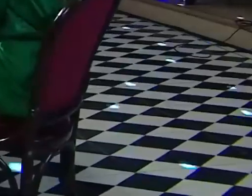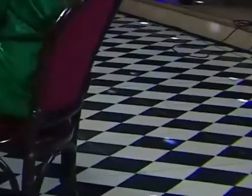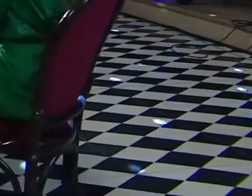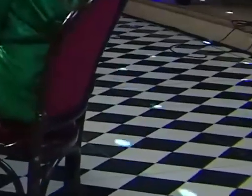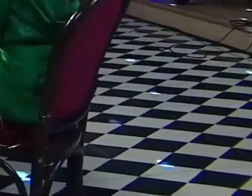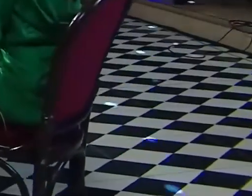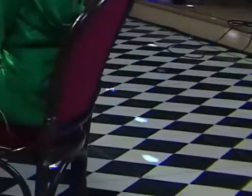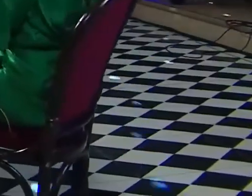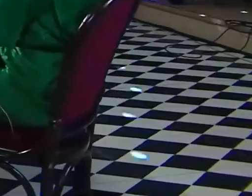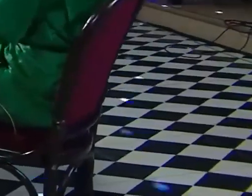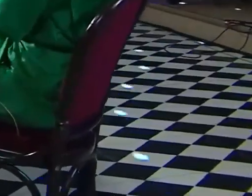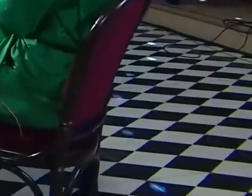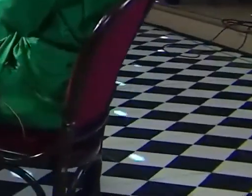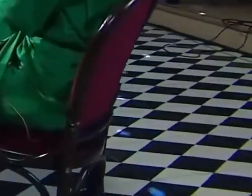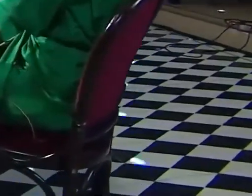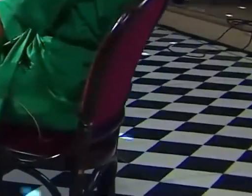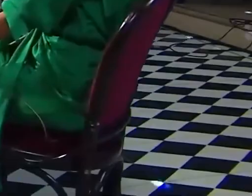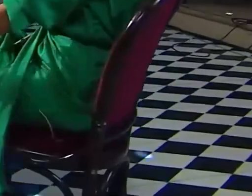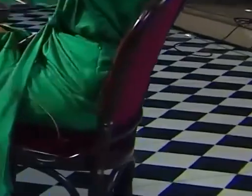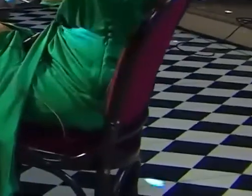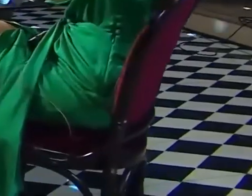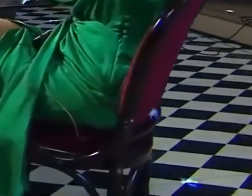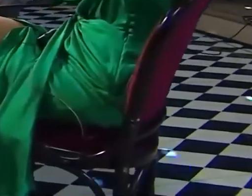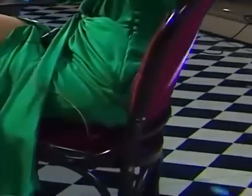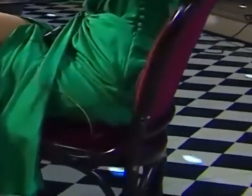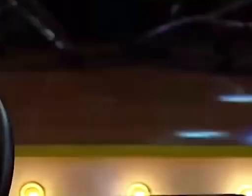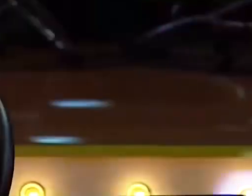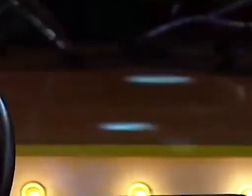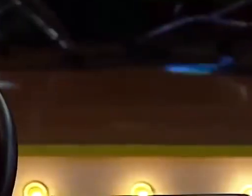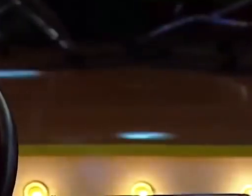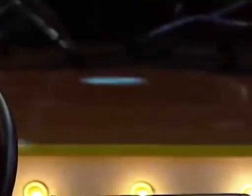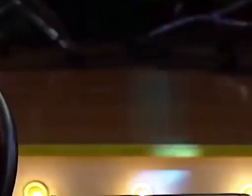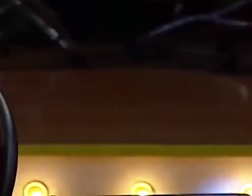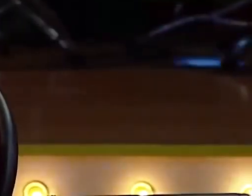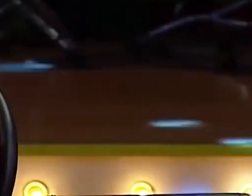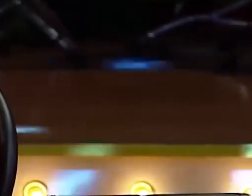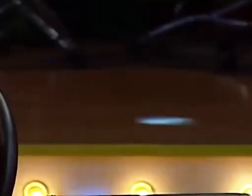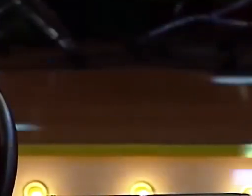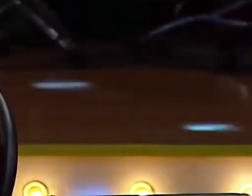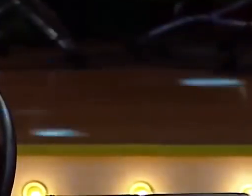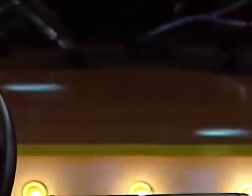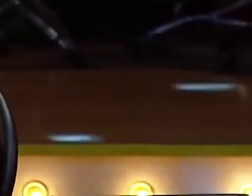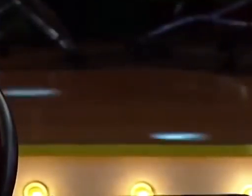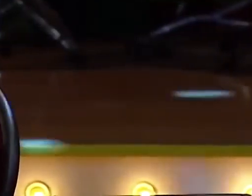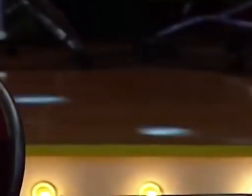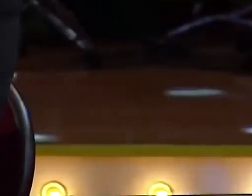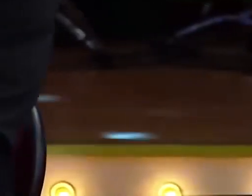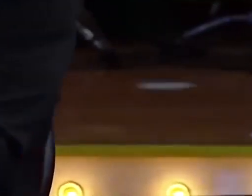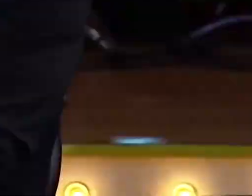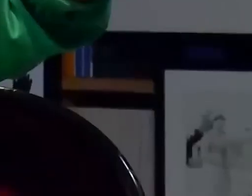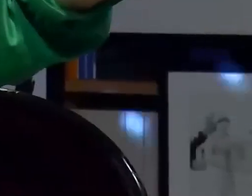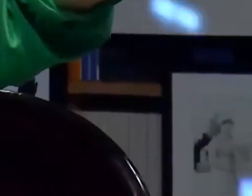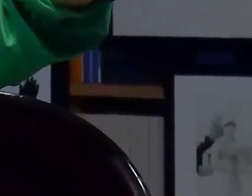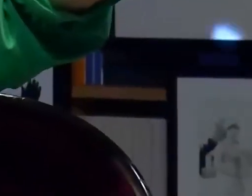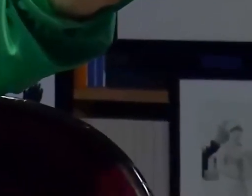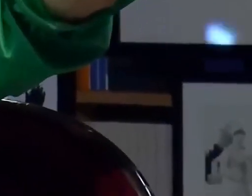to look and see. Sen V is very very oraya. Extraordinary. E